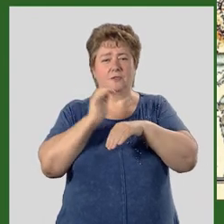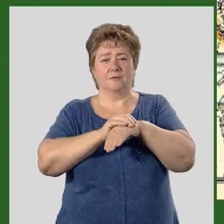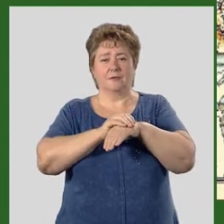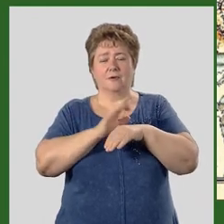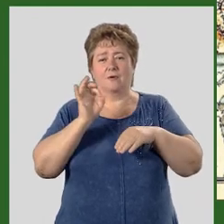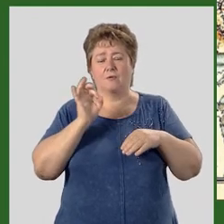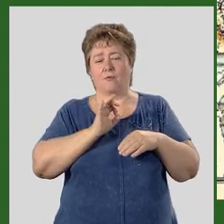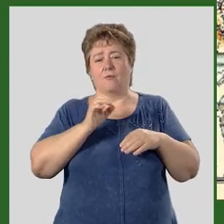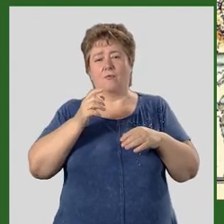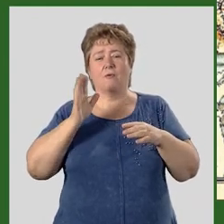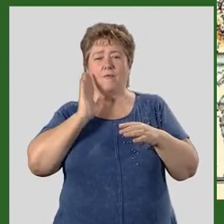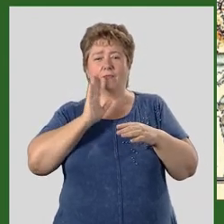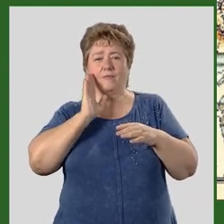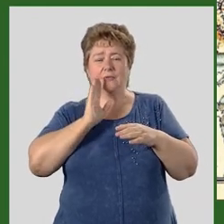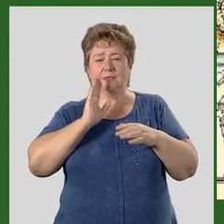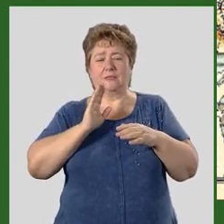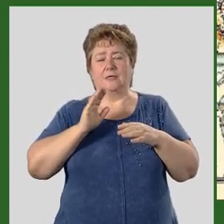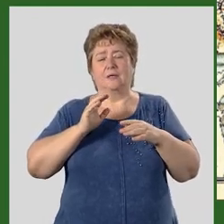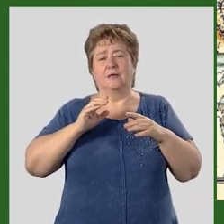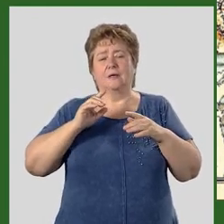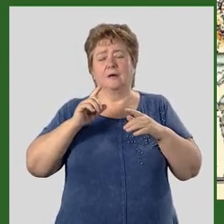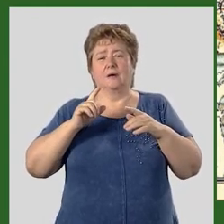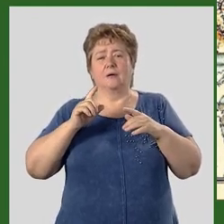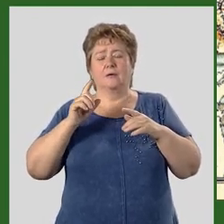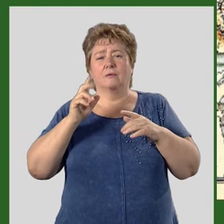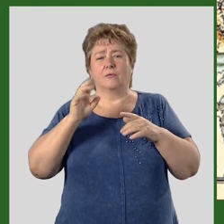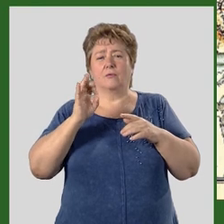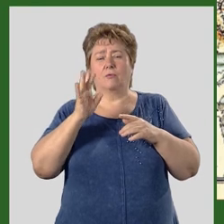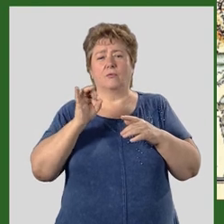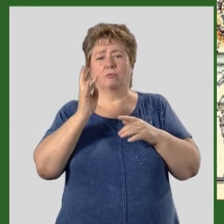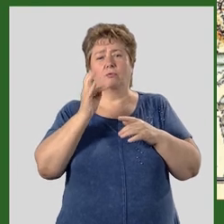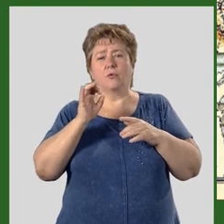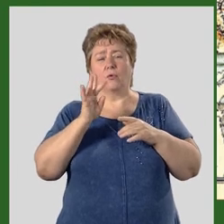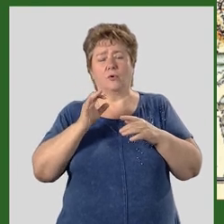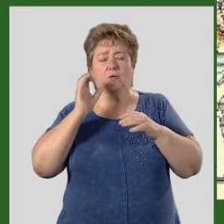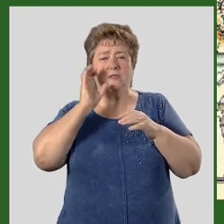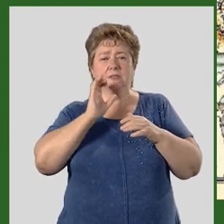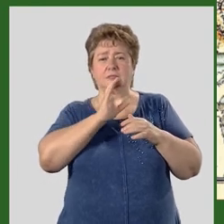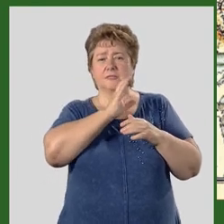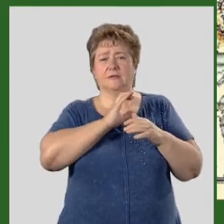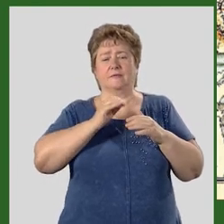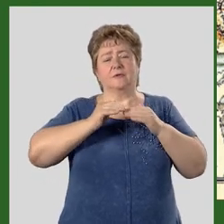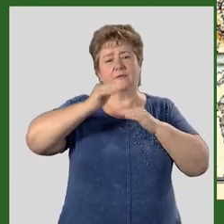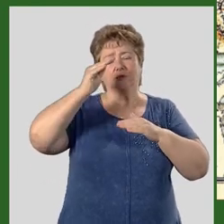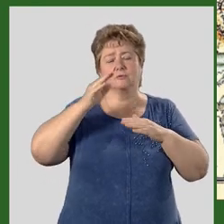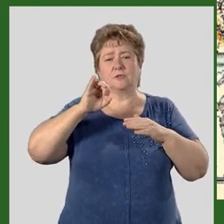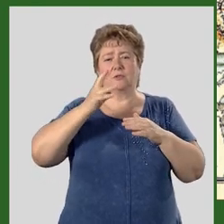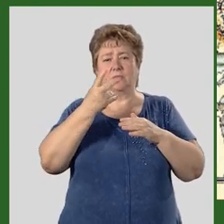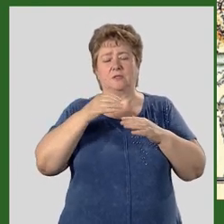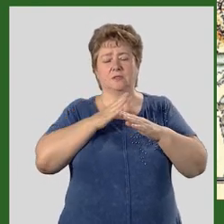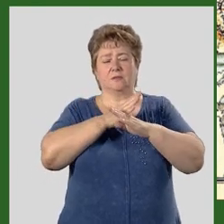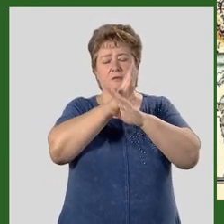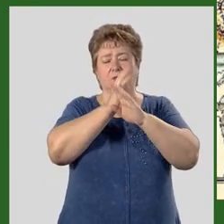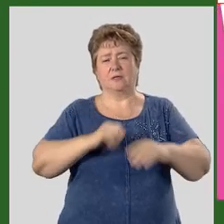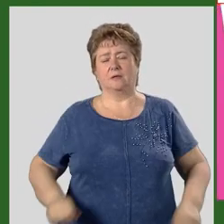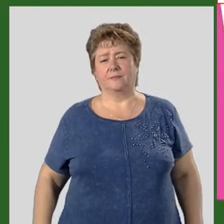сведения о гидрографической системе Куку-Нора в северных высотах Тибетского Нагорья.